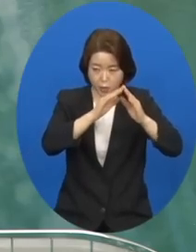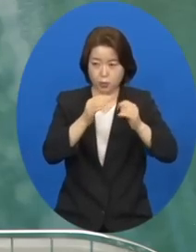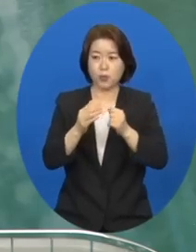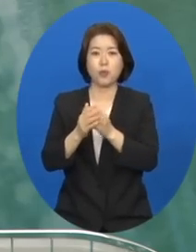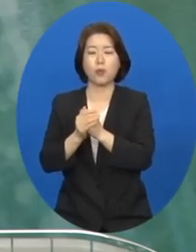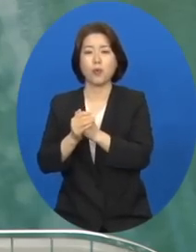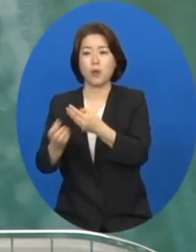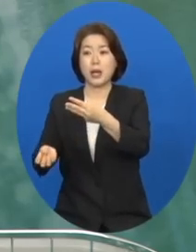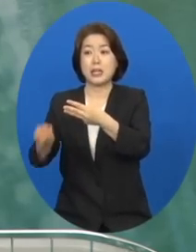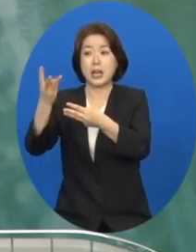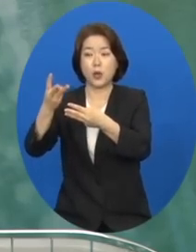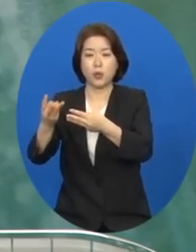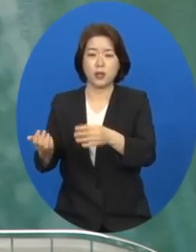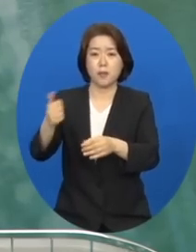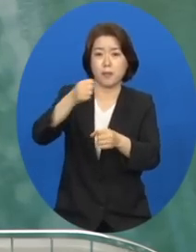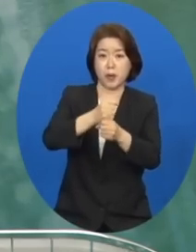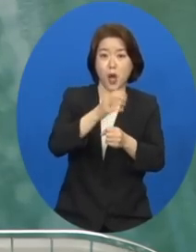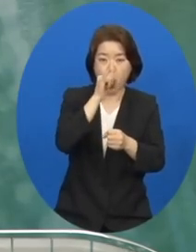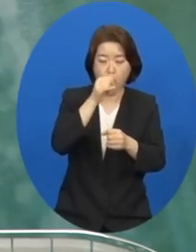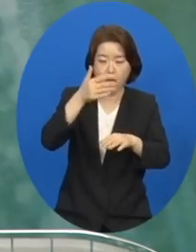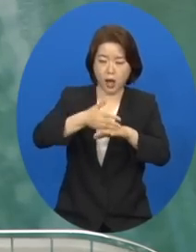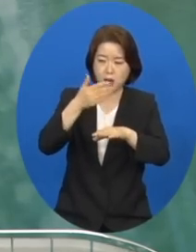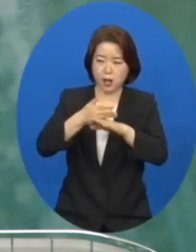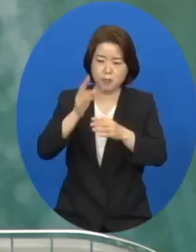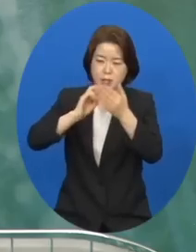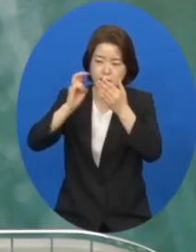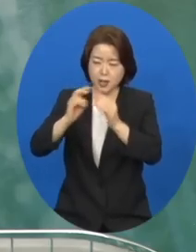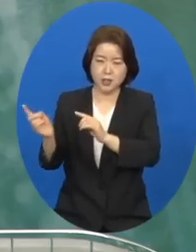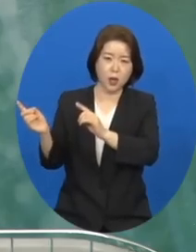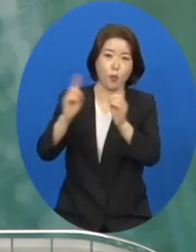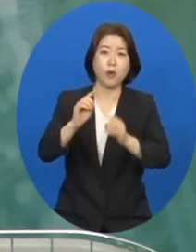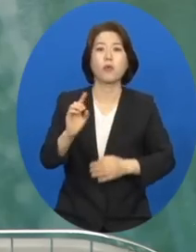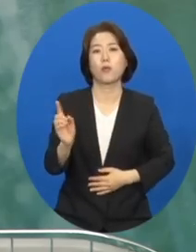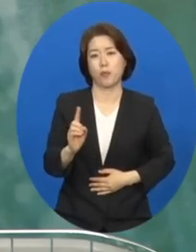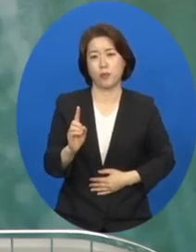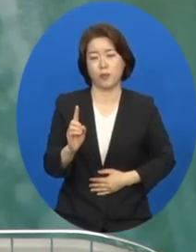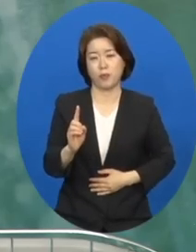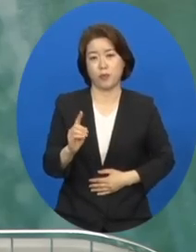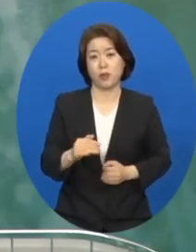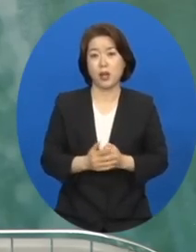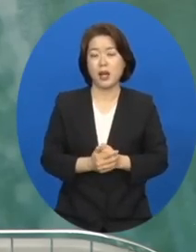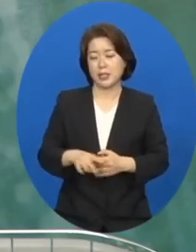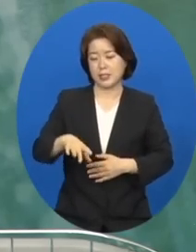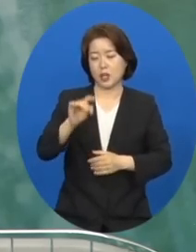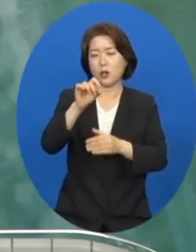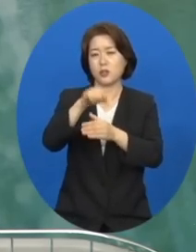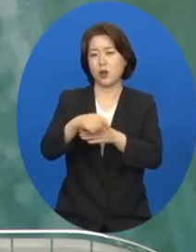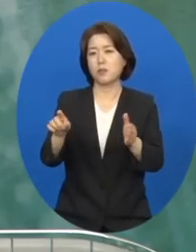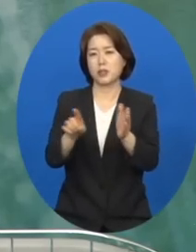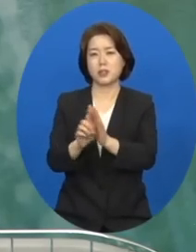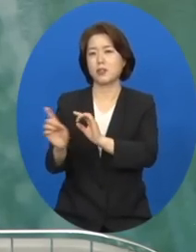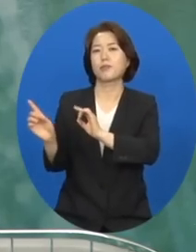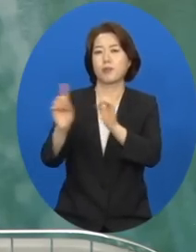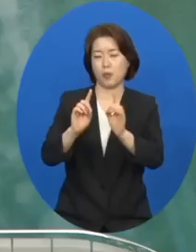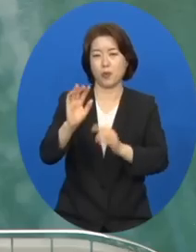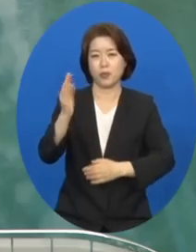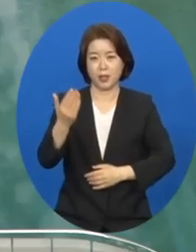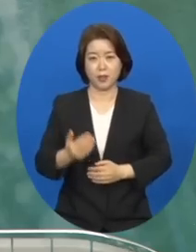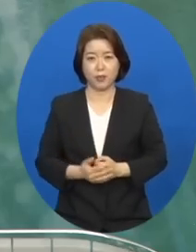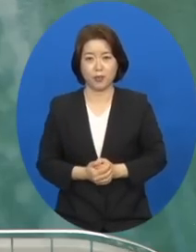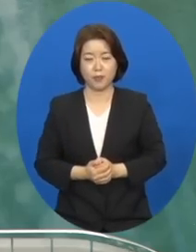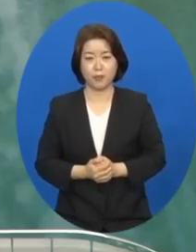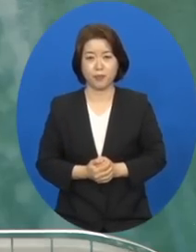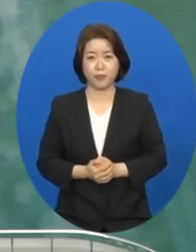감사와 찬양이 회복이 되는 거예요 그러면 사회 보게 되는 것이 뭐냐면 첫 열매 신앙이 회복의 됩니다 역대